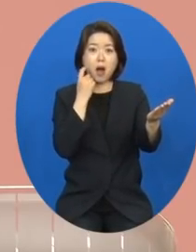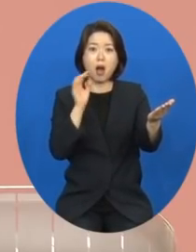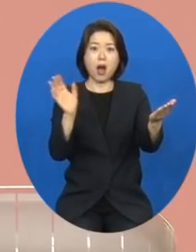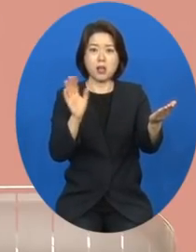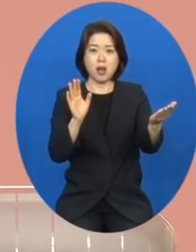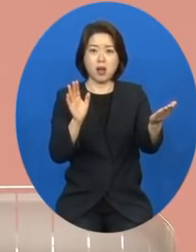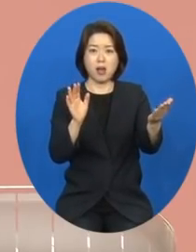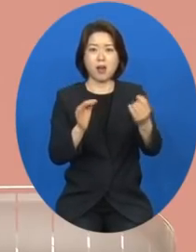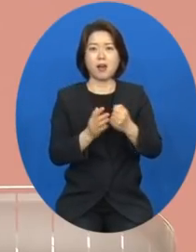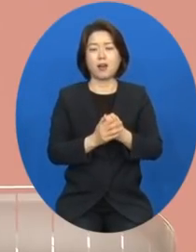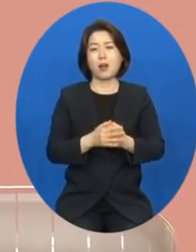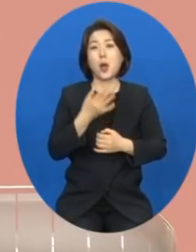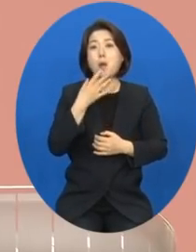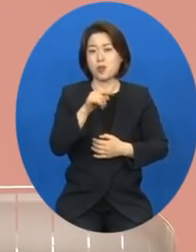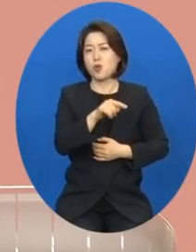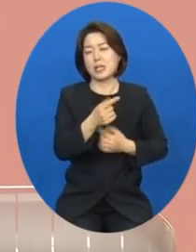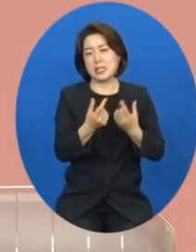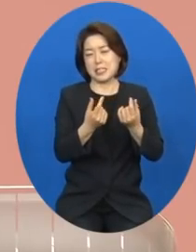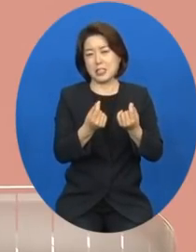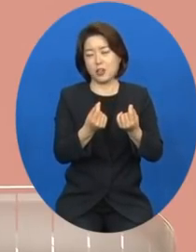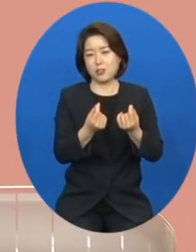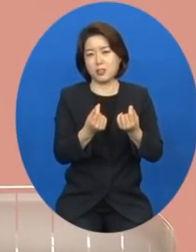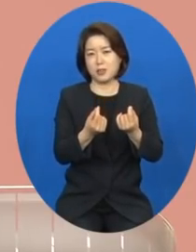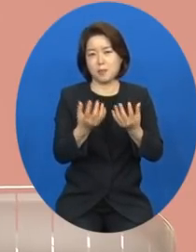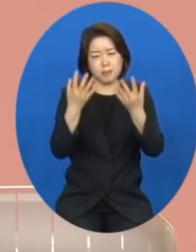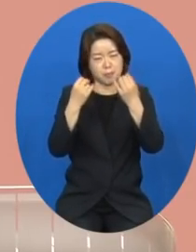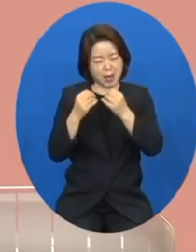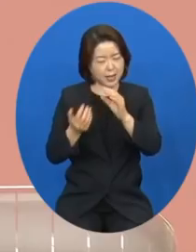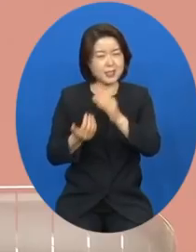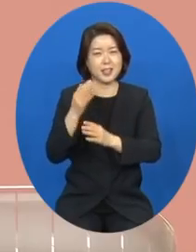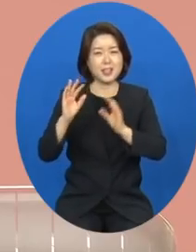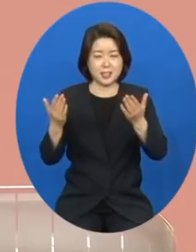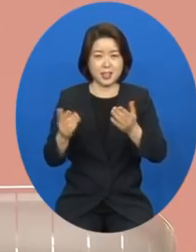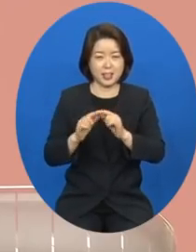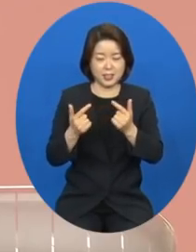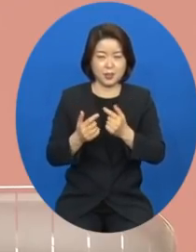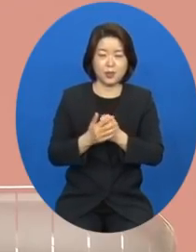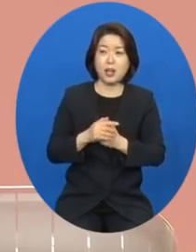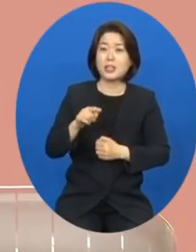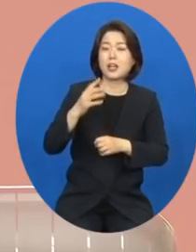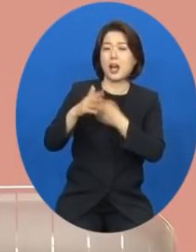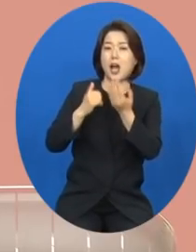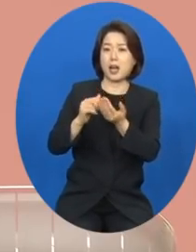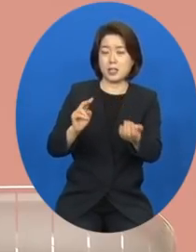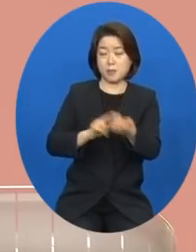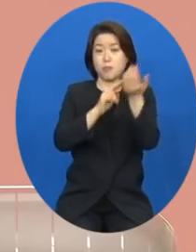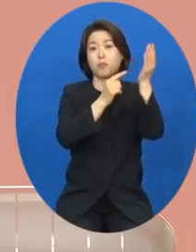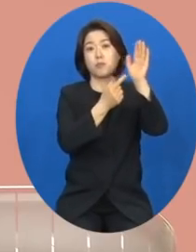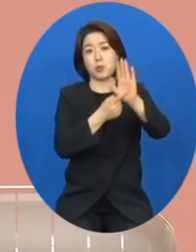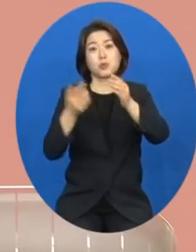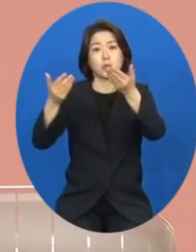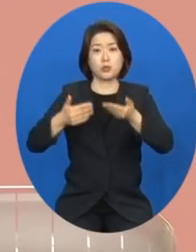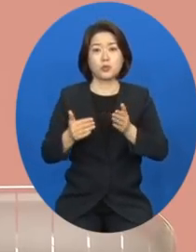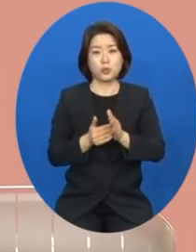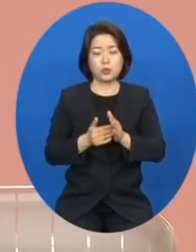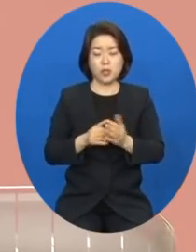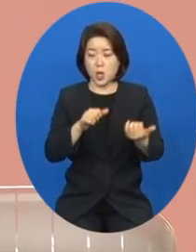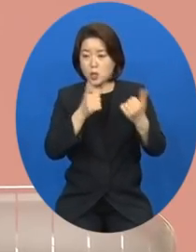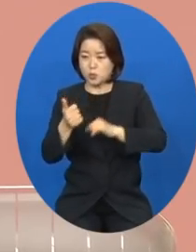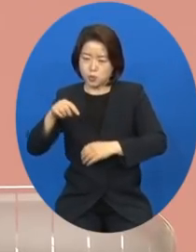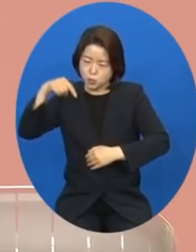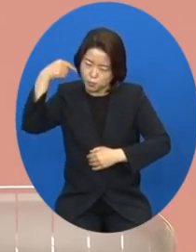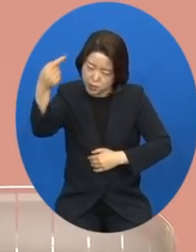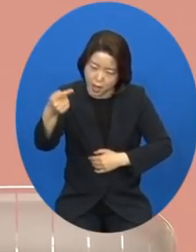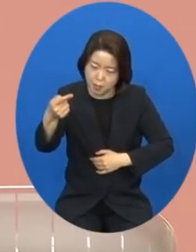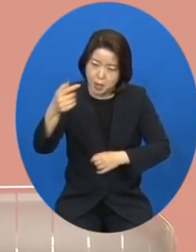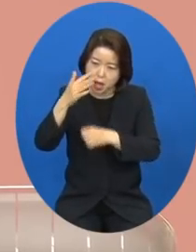물론 여러분 그런 이들은 거의 일어나지 않죠 그 상황에 표적으로 주신 거예요 지금 이후에 다른 세계가 있다 하나님 나라가